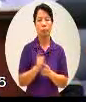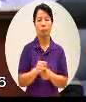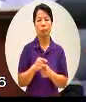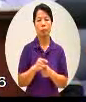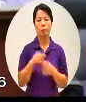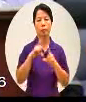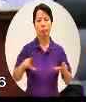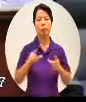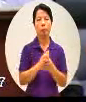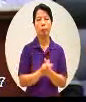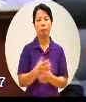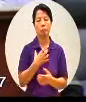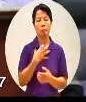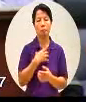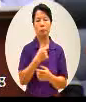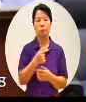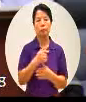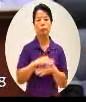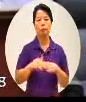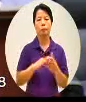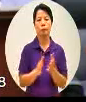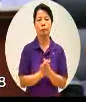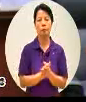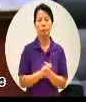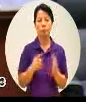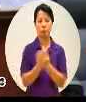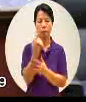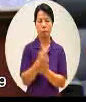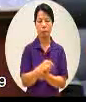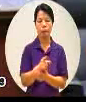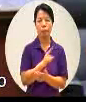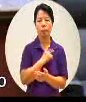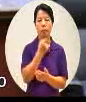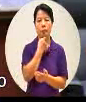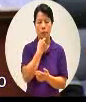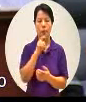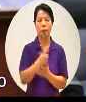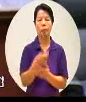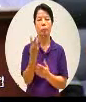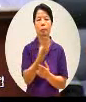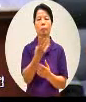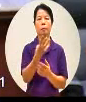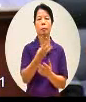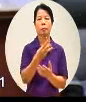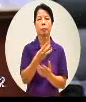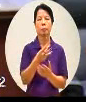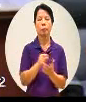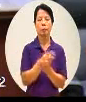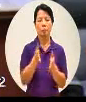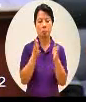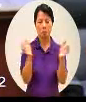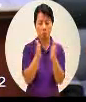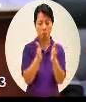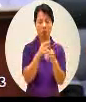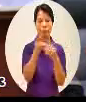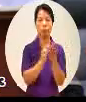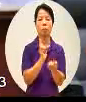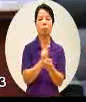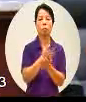大，而且最危险，只有三个志愿可以填，那真的对学生是很不公